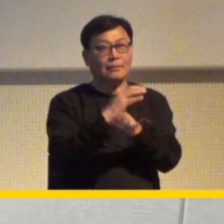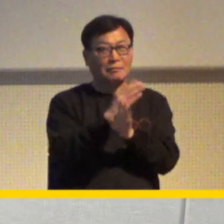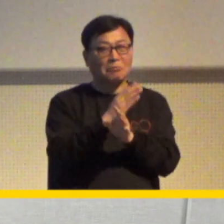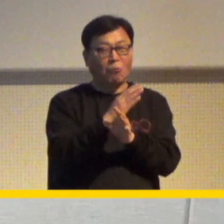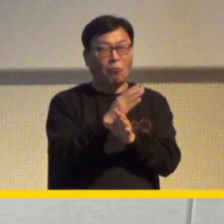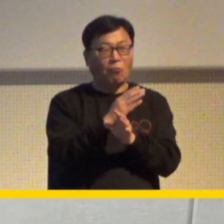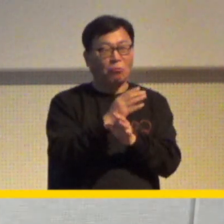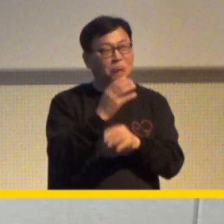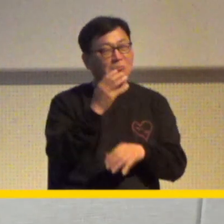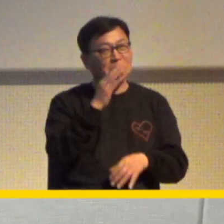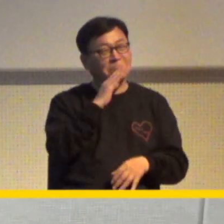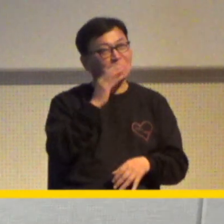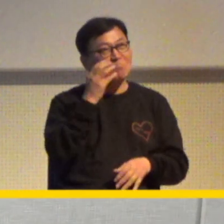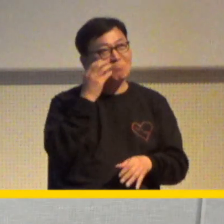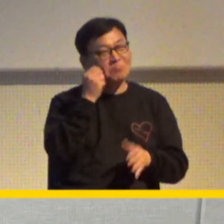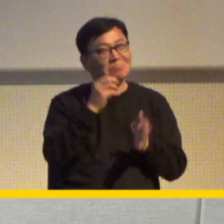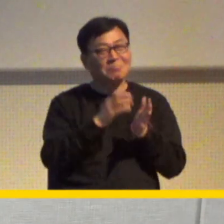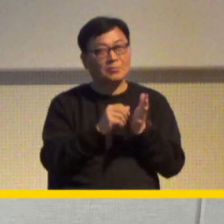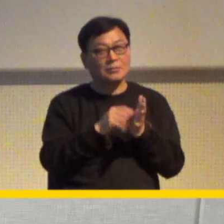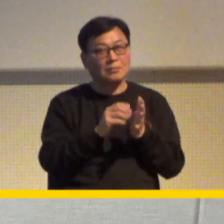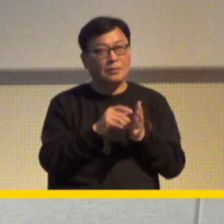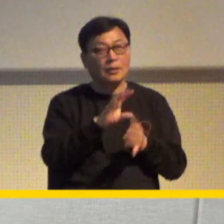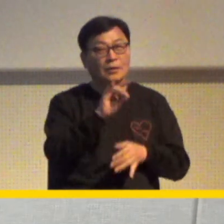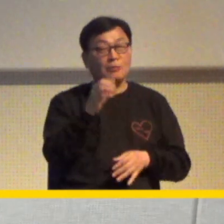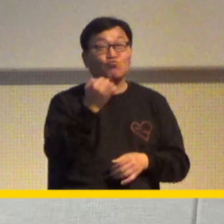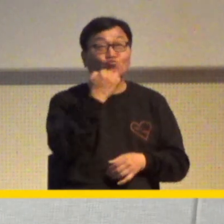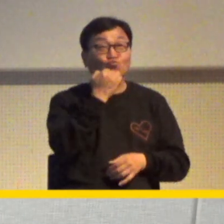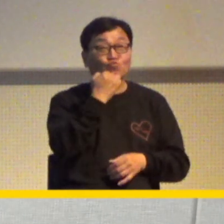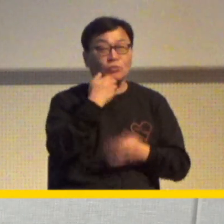중요하지요. 때로는 웃음도 주고.